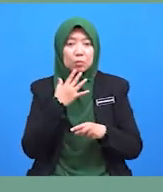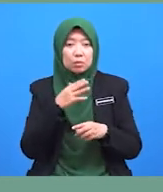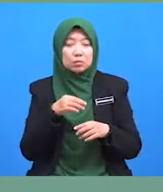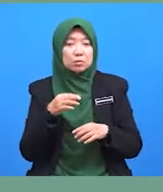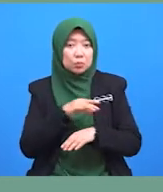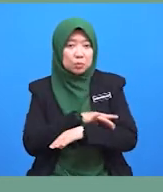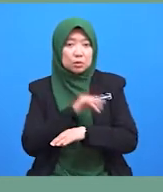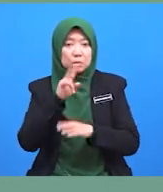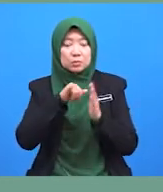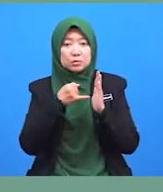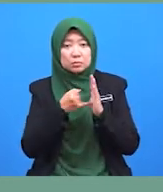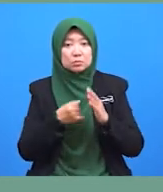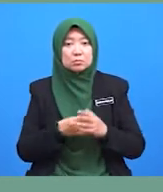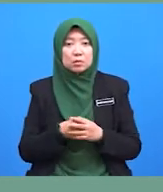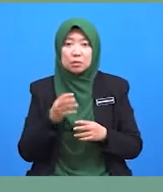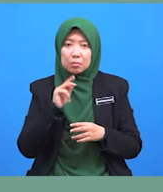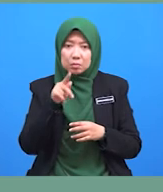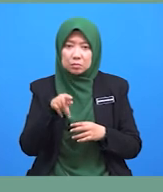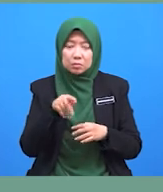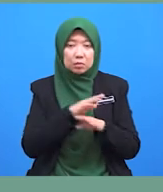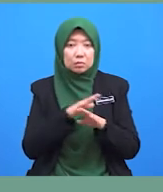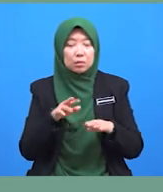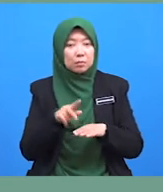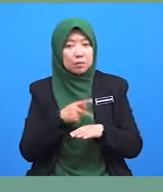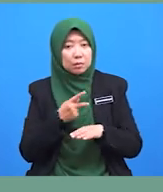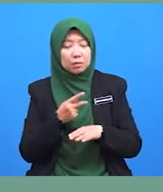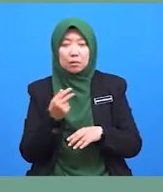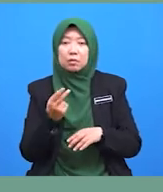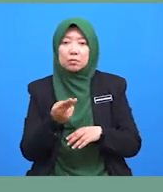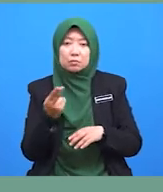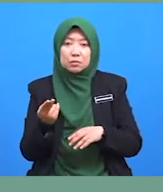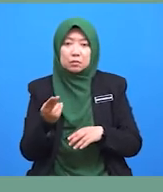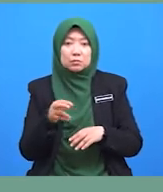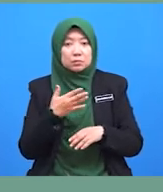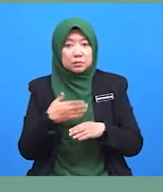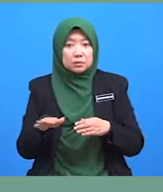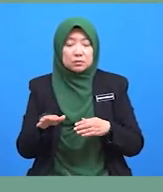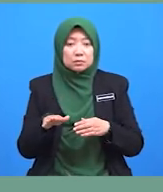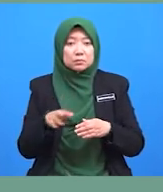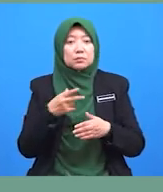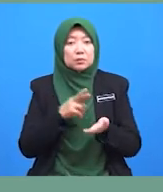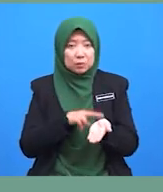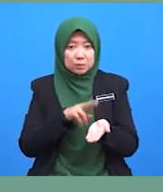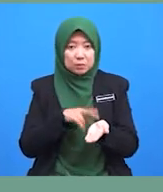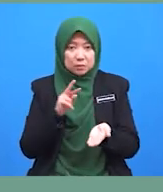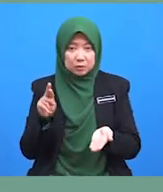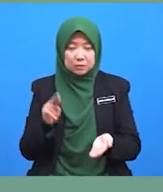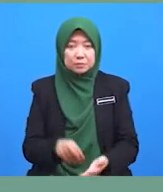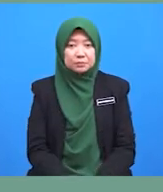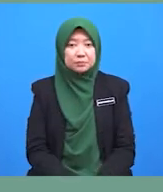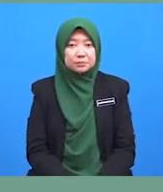kulit selama 24 jam dan pastikan tidak memakai sebarang produk selepas melakukan